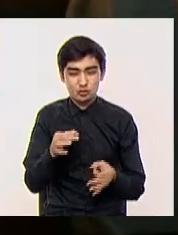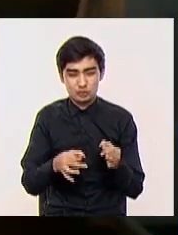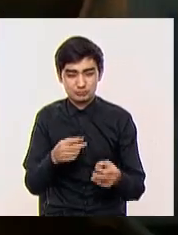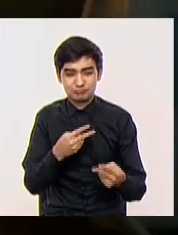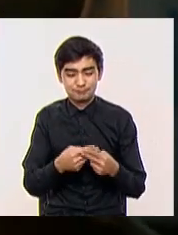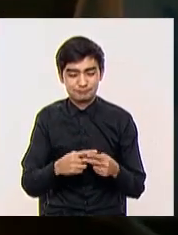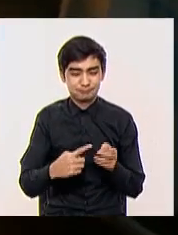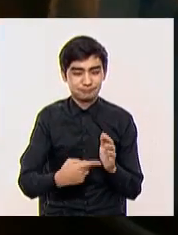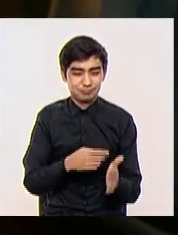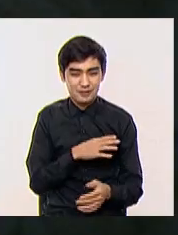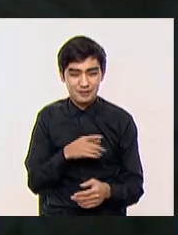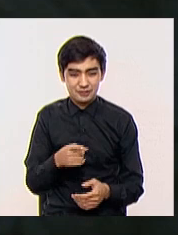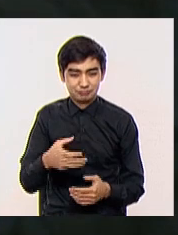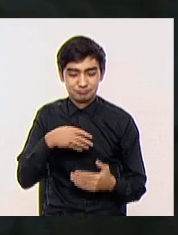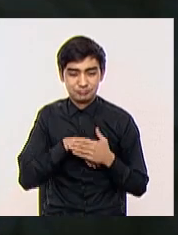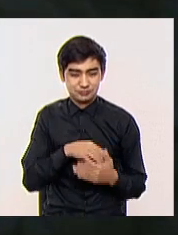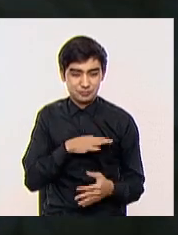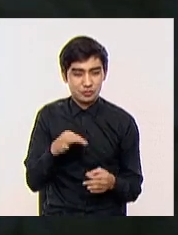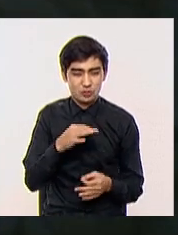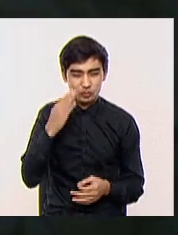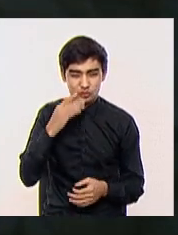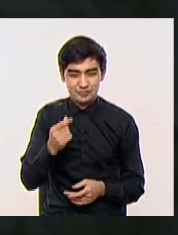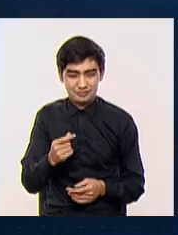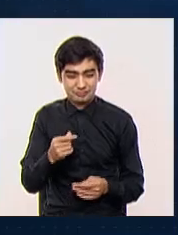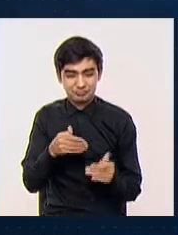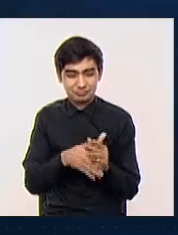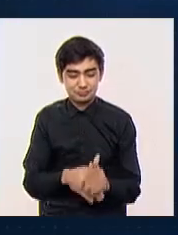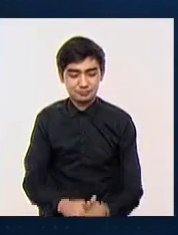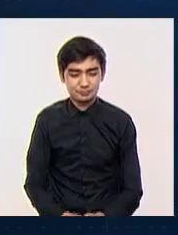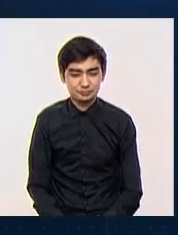к тюремному заключению за присвоение и растрату чужого имущества.